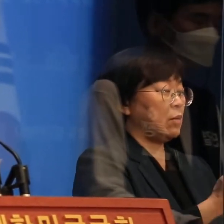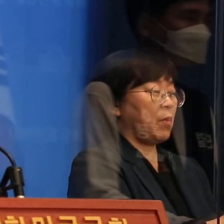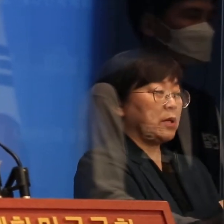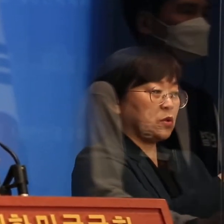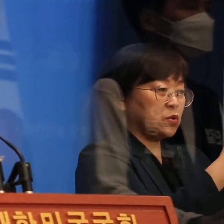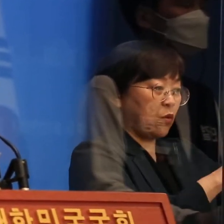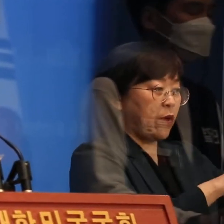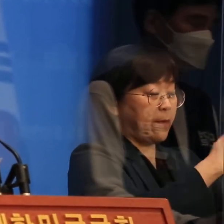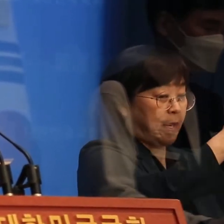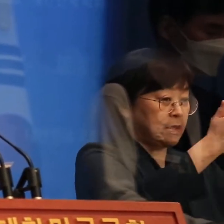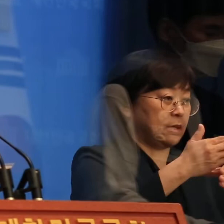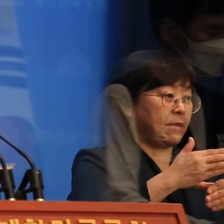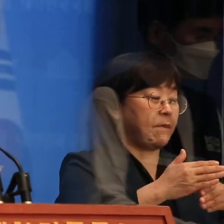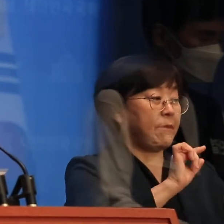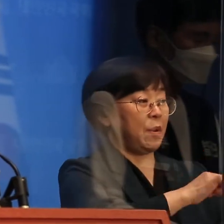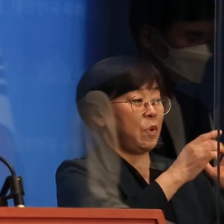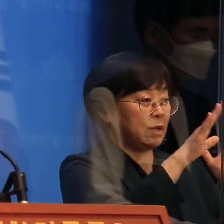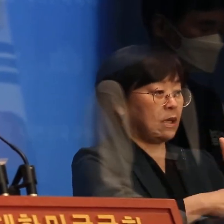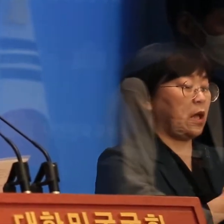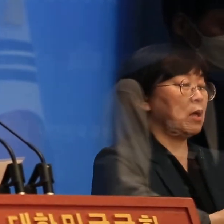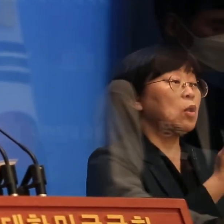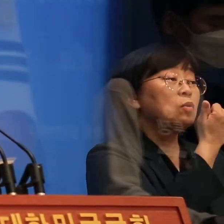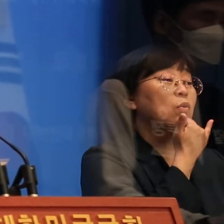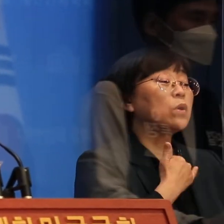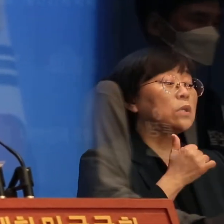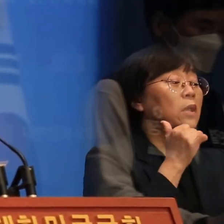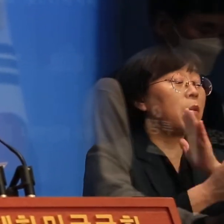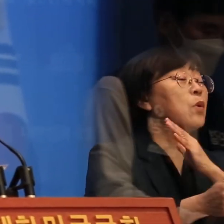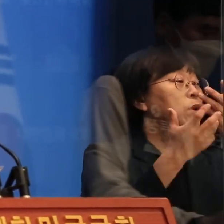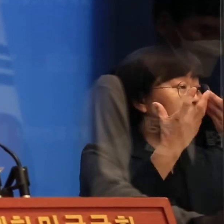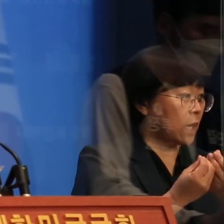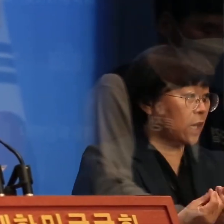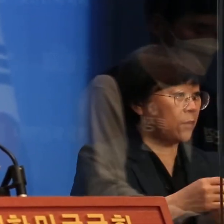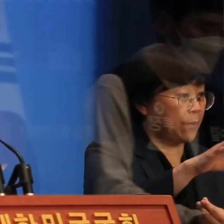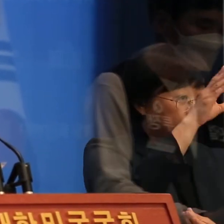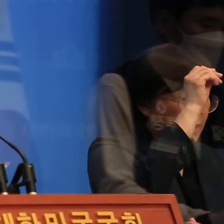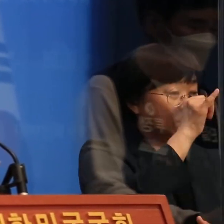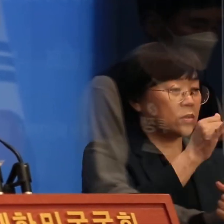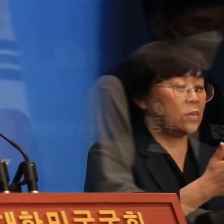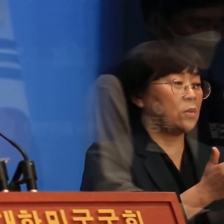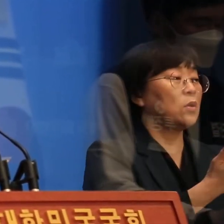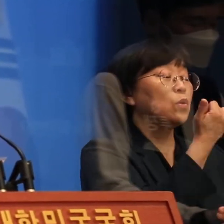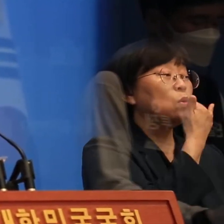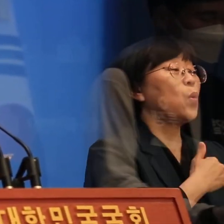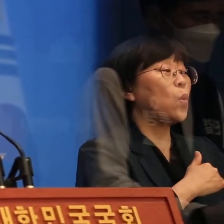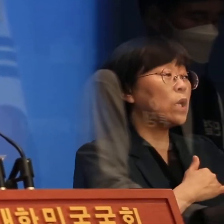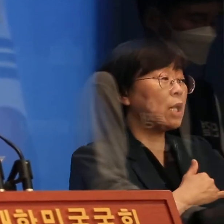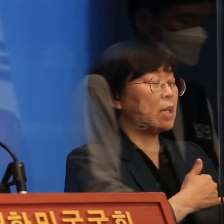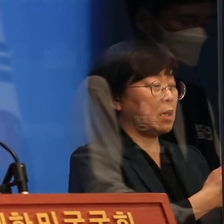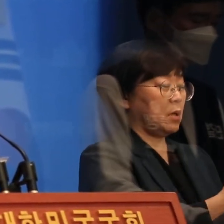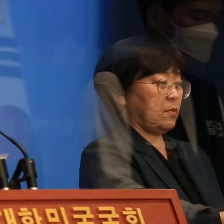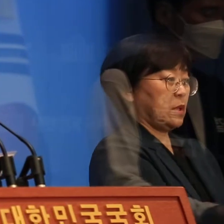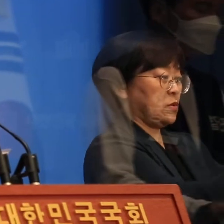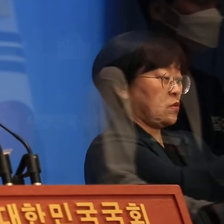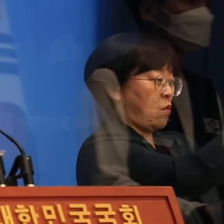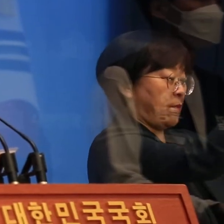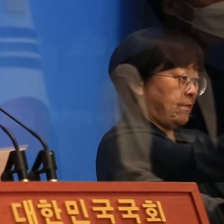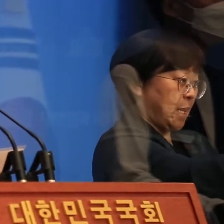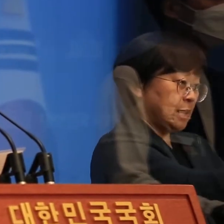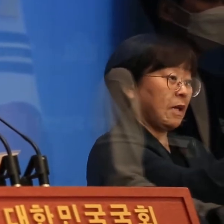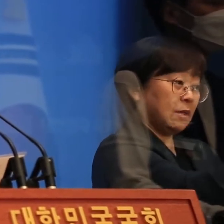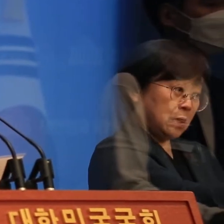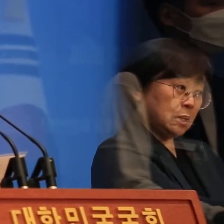폐지 사례를 발표할 때 독일을 대표적으로 말합니다. 그러나 독일은 석탄화학 발전소를